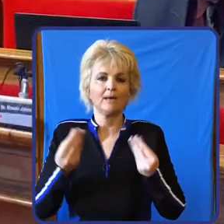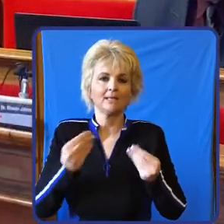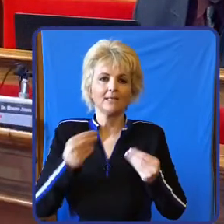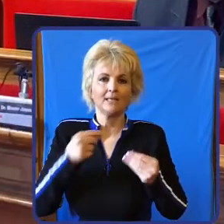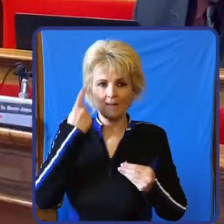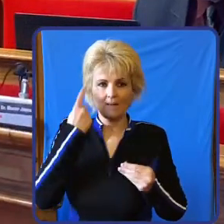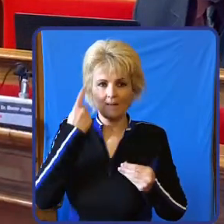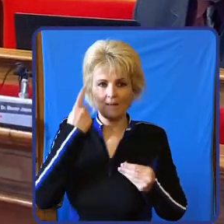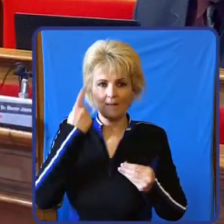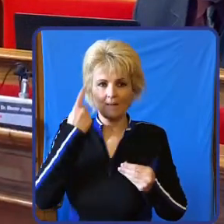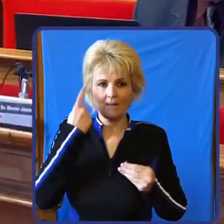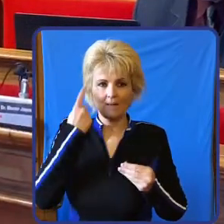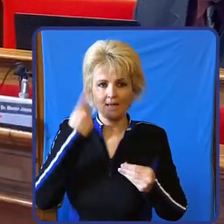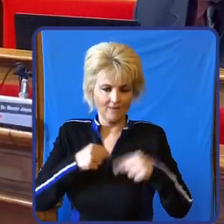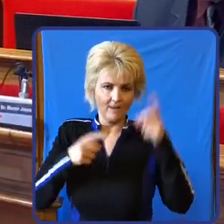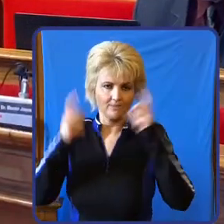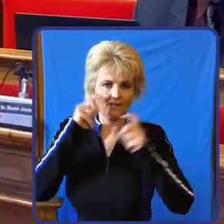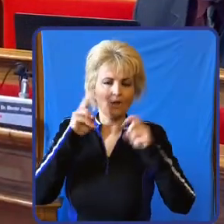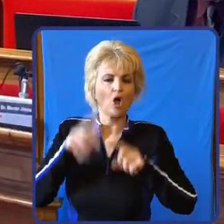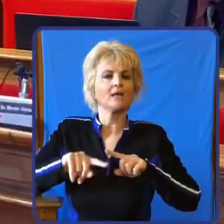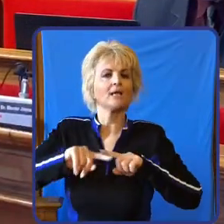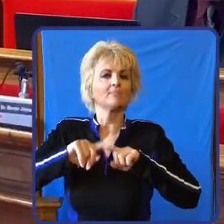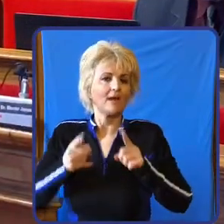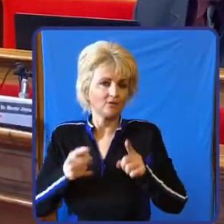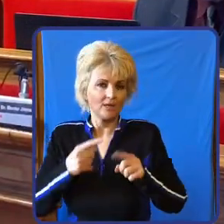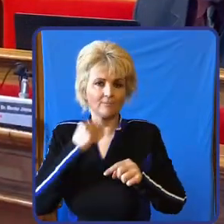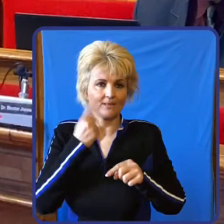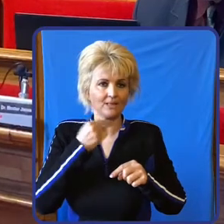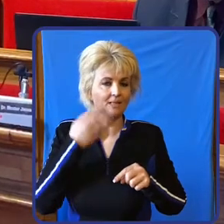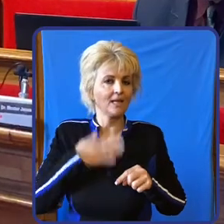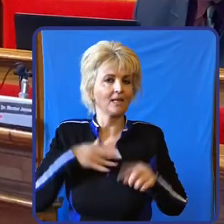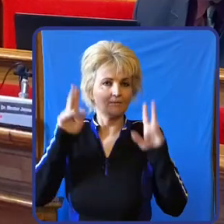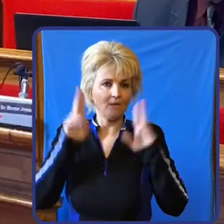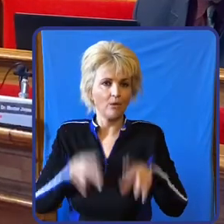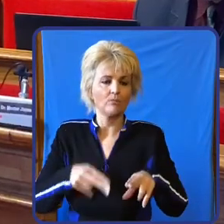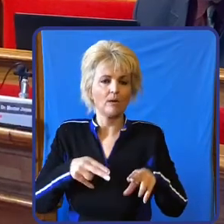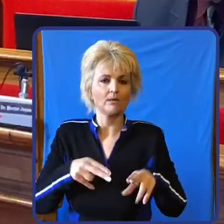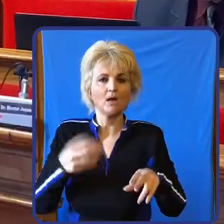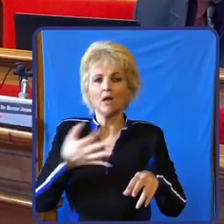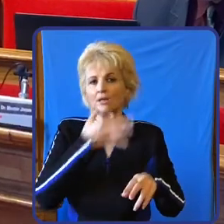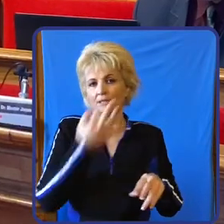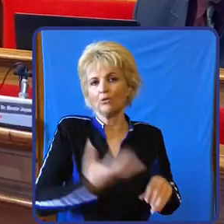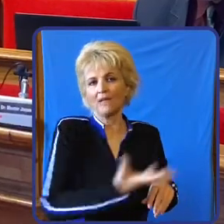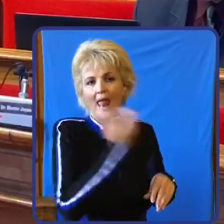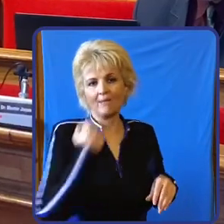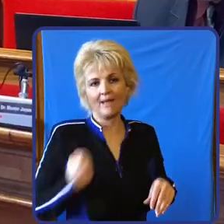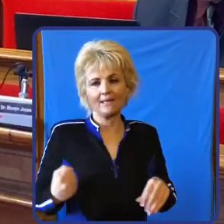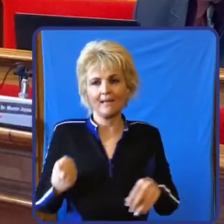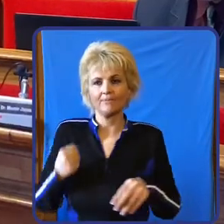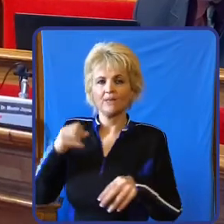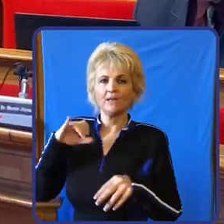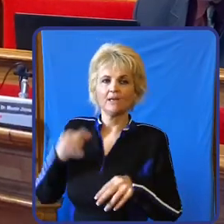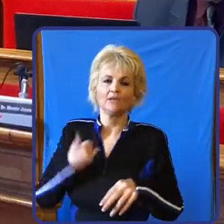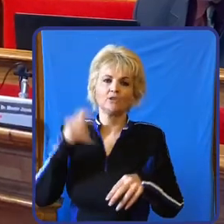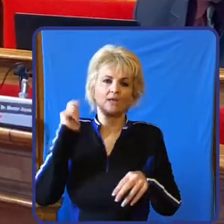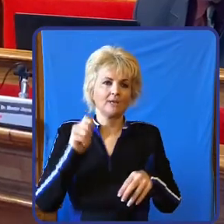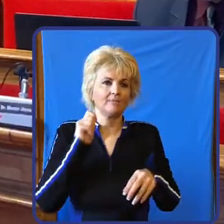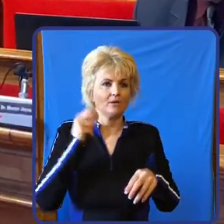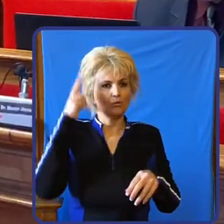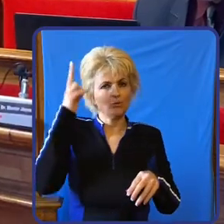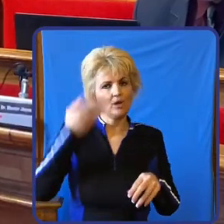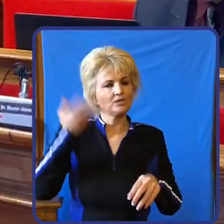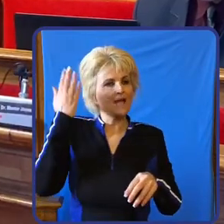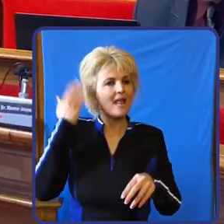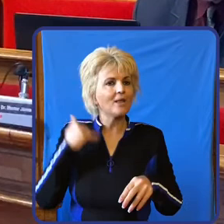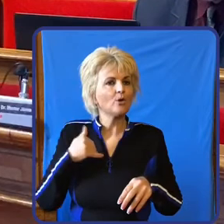beszélhetünk. Szívem szerint, aki eltér a tárgytól, én bizony elvenném a szót tőle, és a képviselőr az előbb